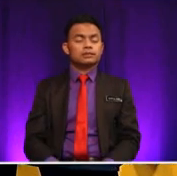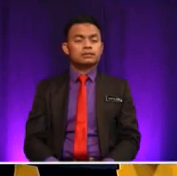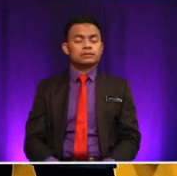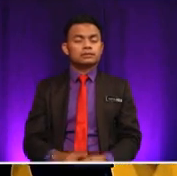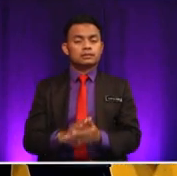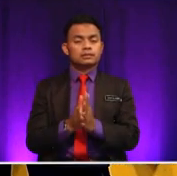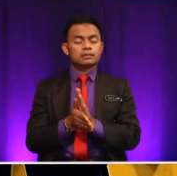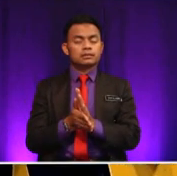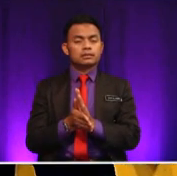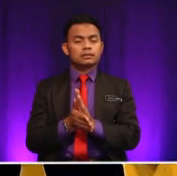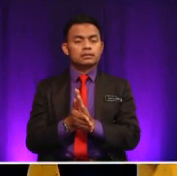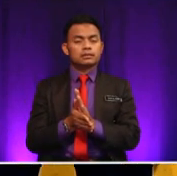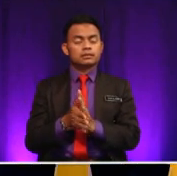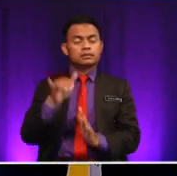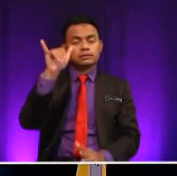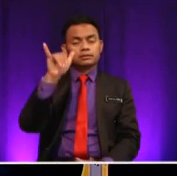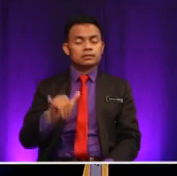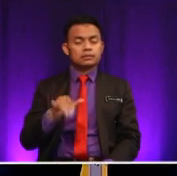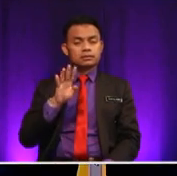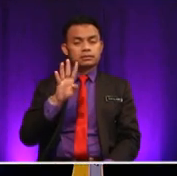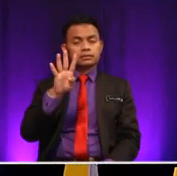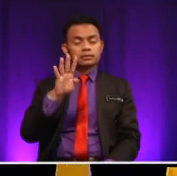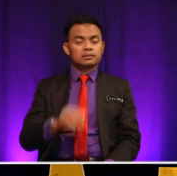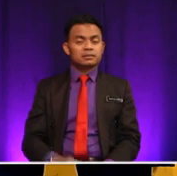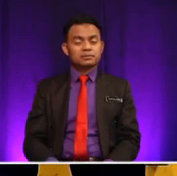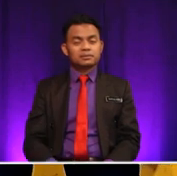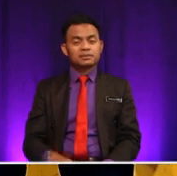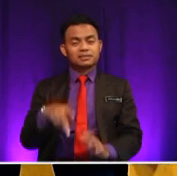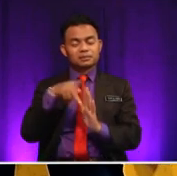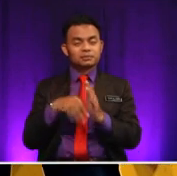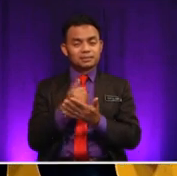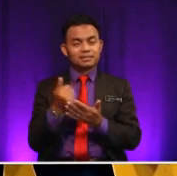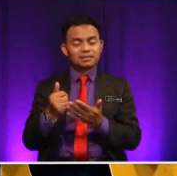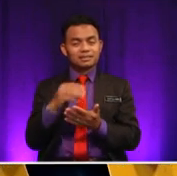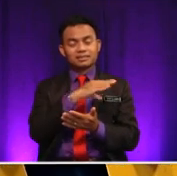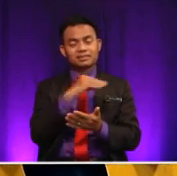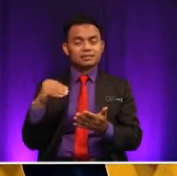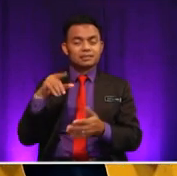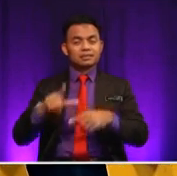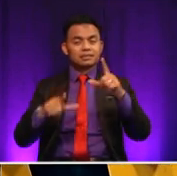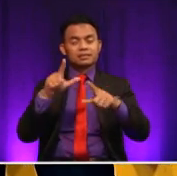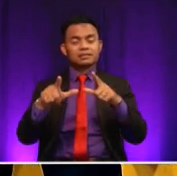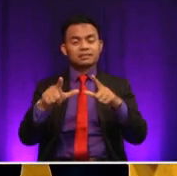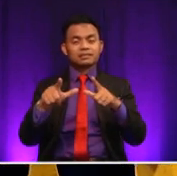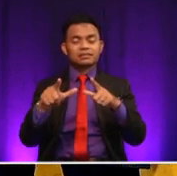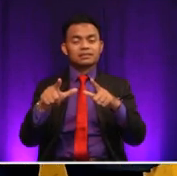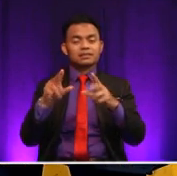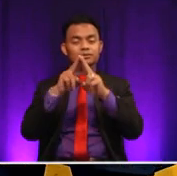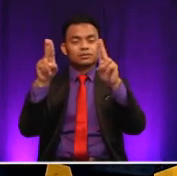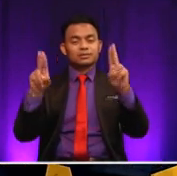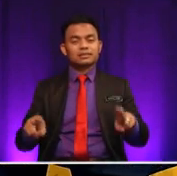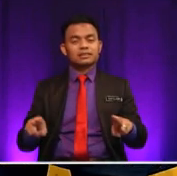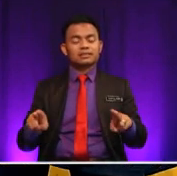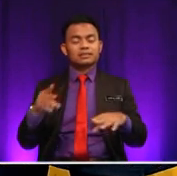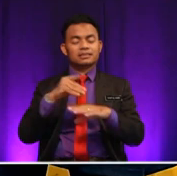bila belajar atau objektif belajar bulu tengok juga peralatan dan presiden ujian dilakukan Oke dan